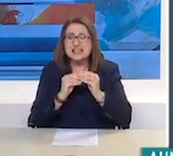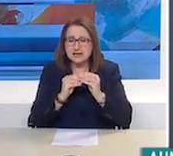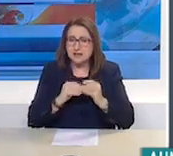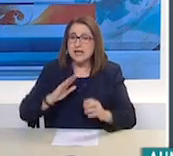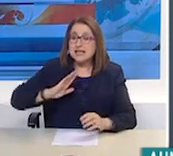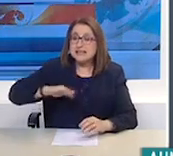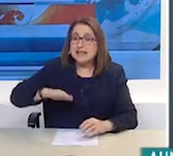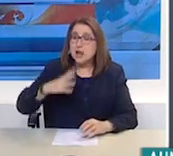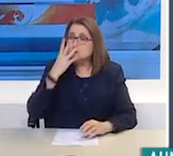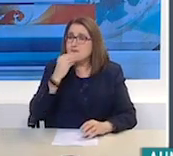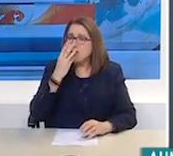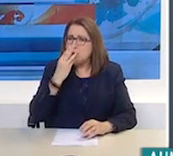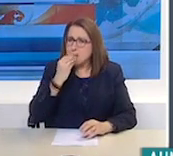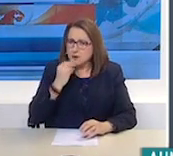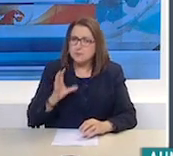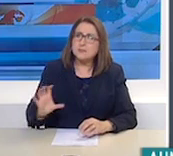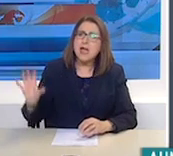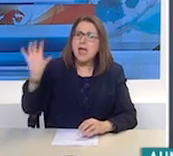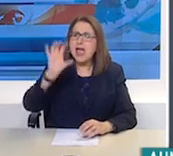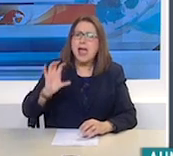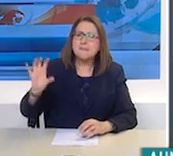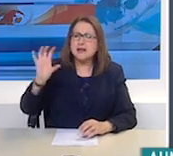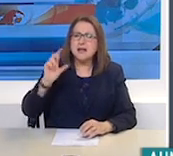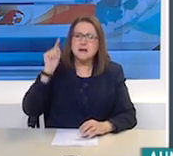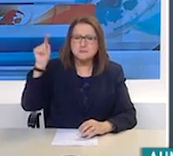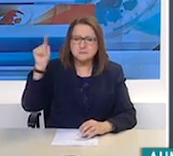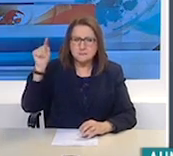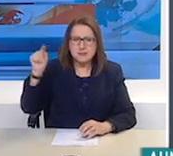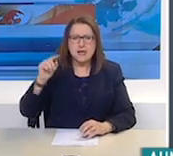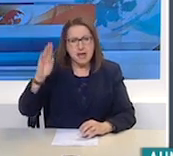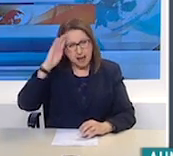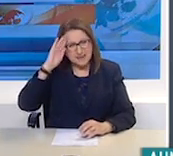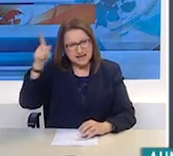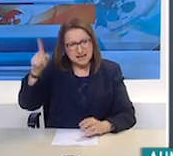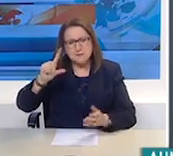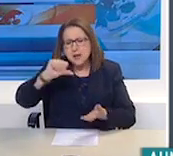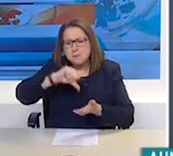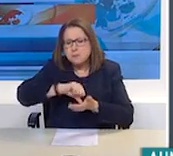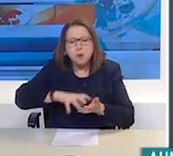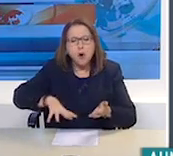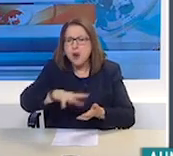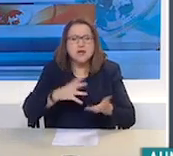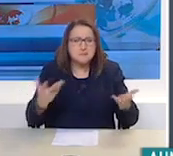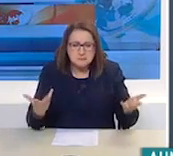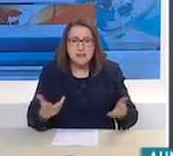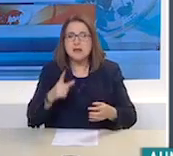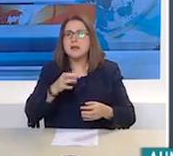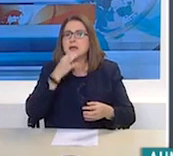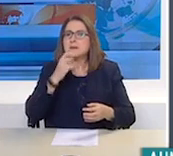οι υγειονομικές αρχές της επαρχίας King County στην πολιτεία Washington, των ΗΠΑ, ειδοποιήθηκαν ότι